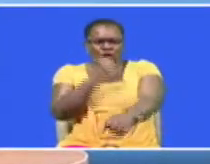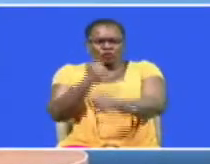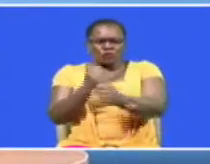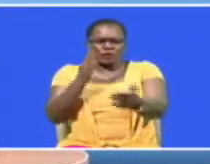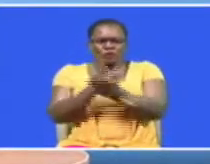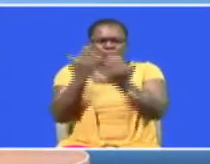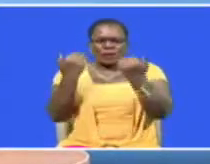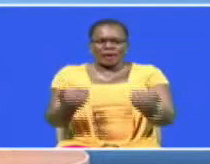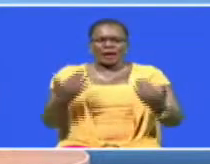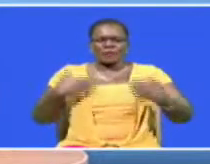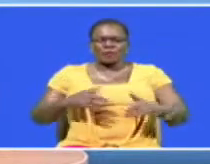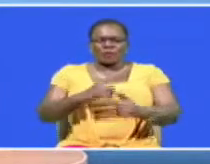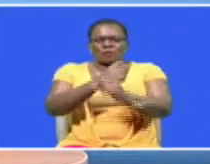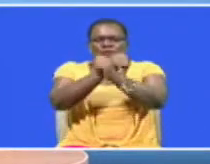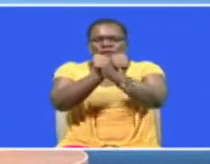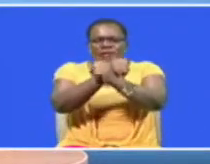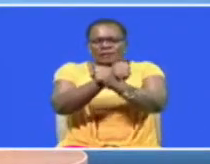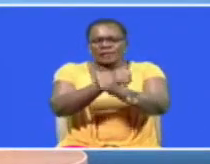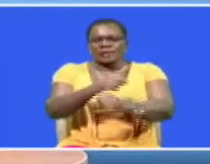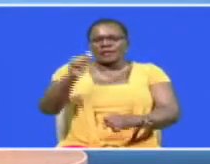young athletes are protected.